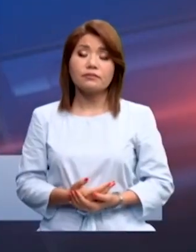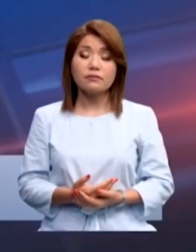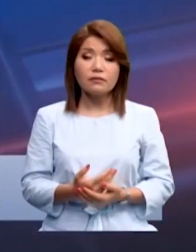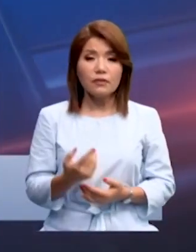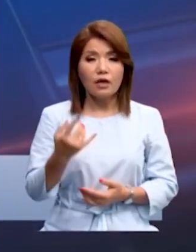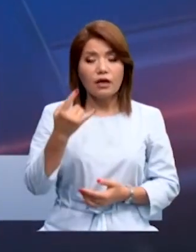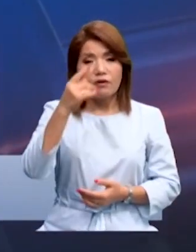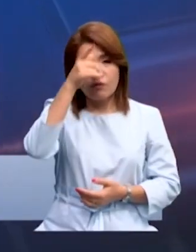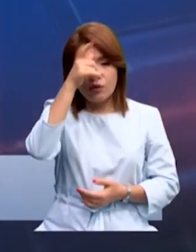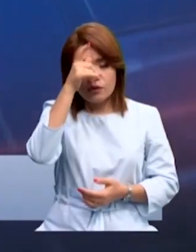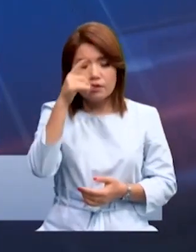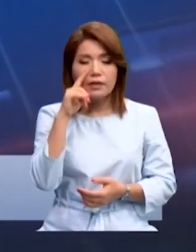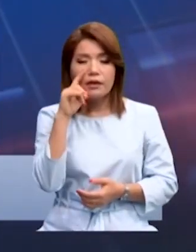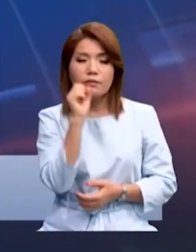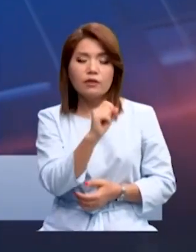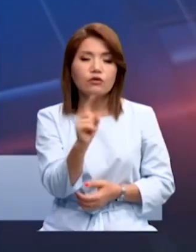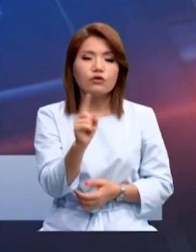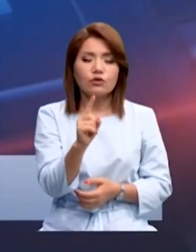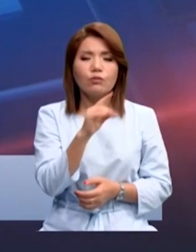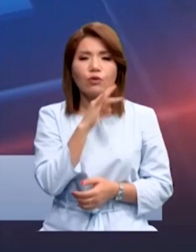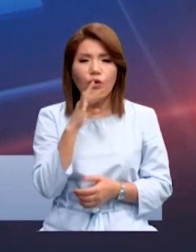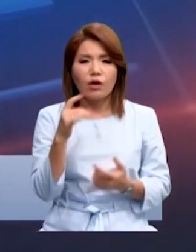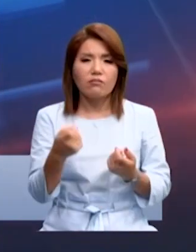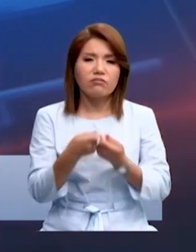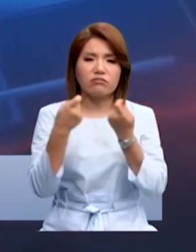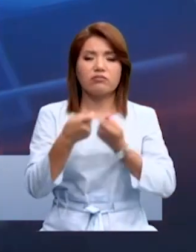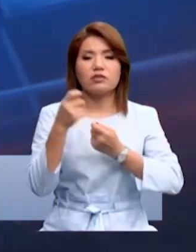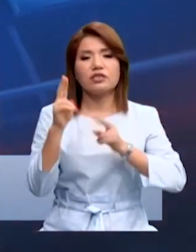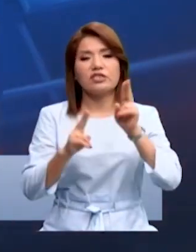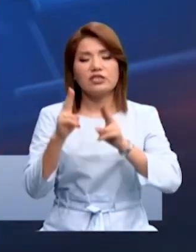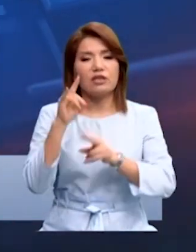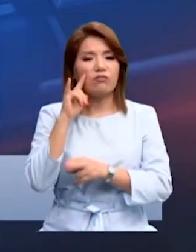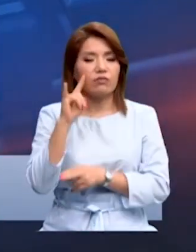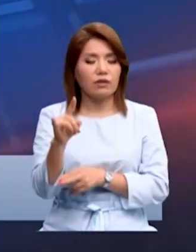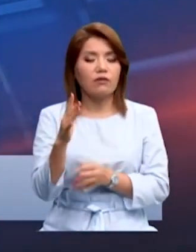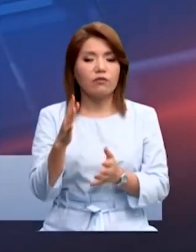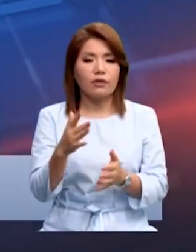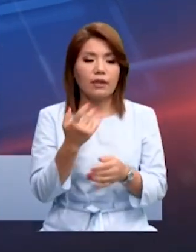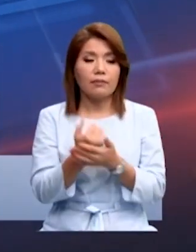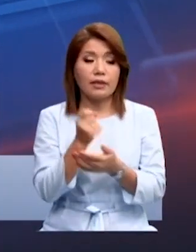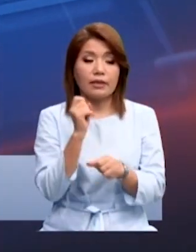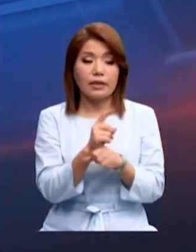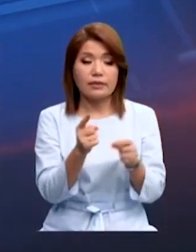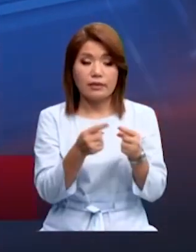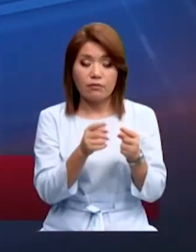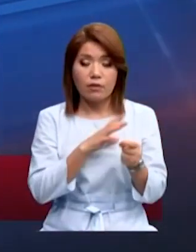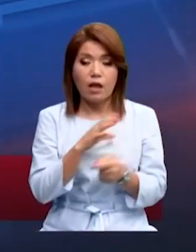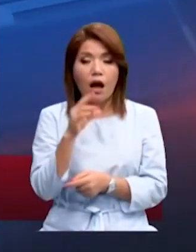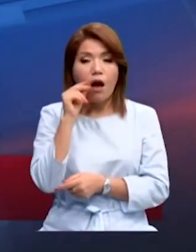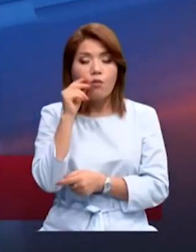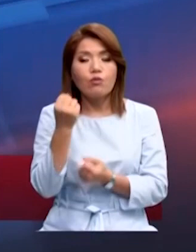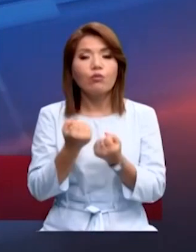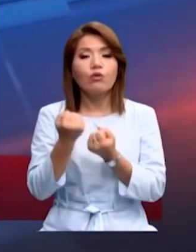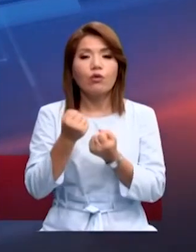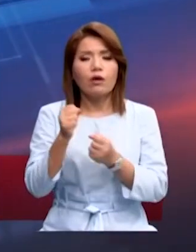Находясь в Турции, можно заметить, что здесь часто нарушают правила дорожного движения. Как-то заказала такси, а водитель не